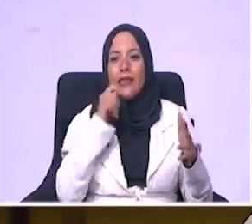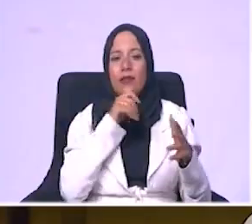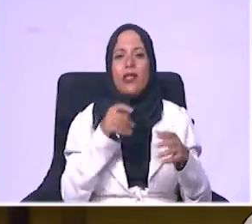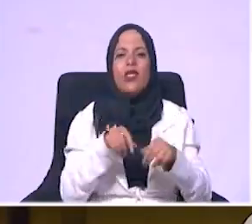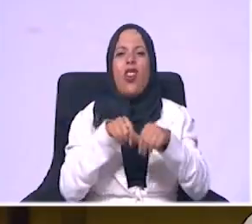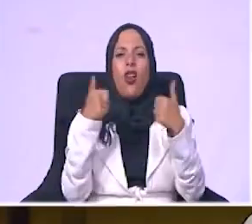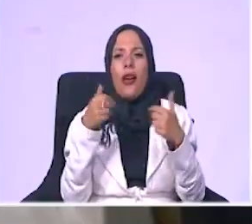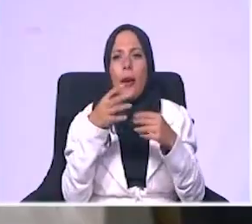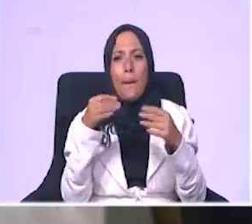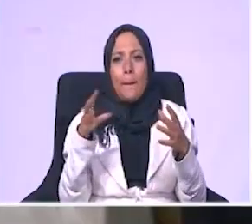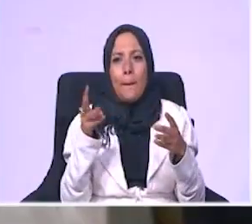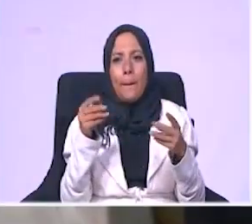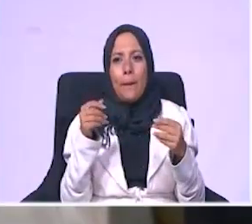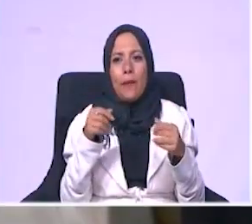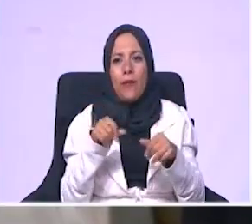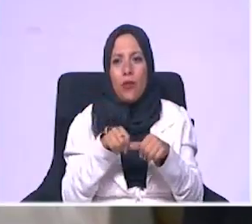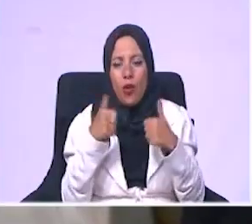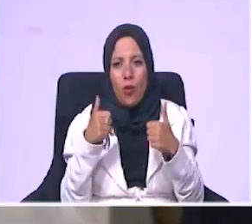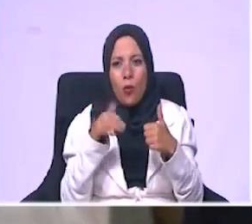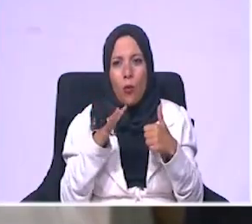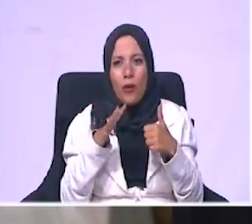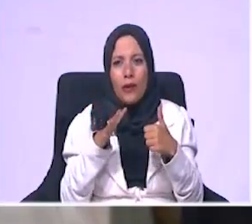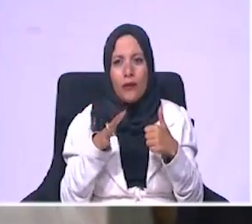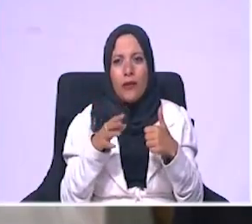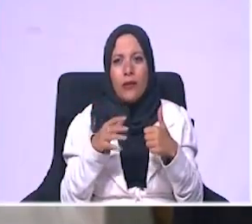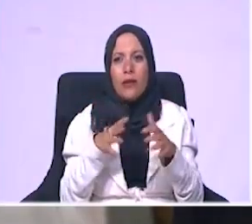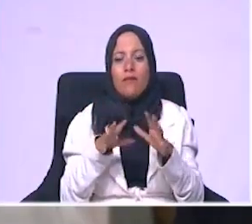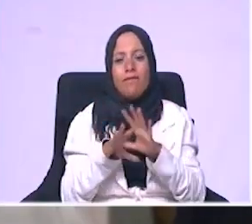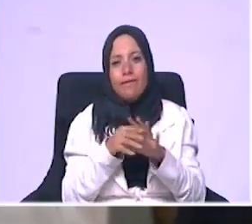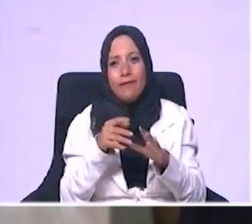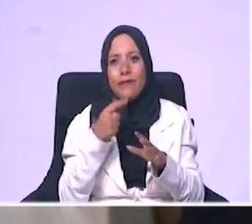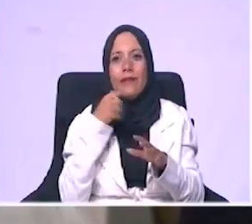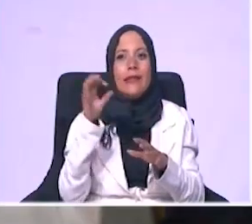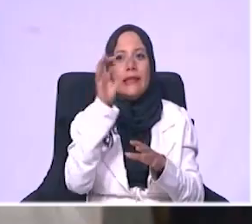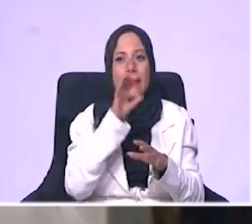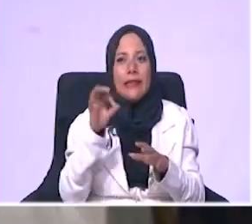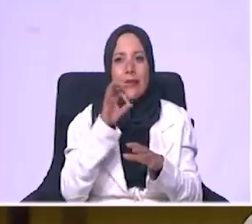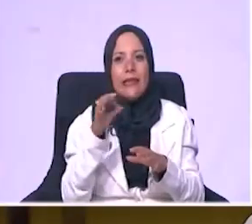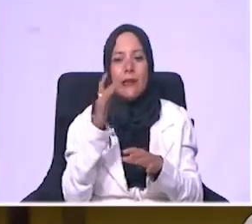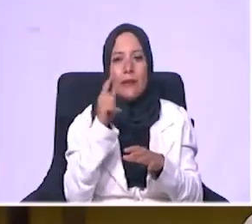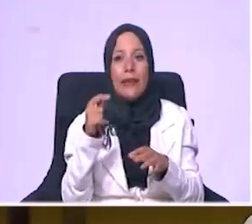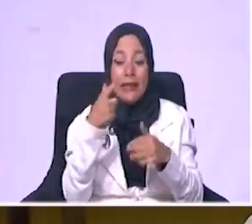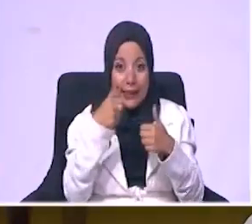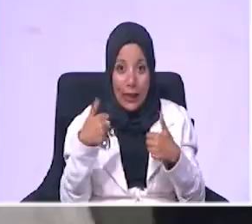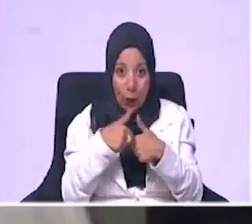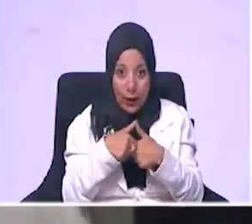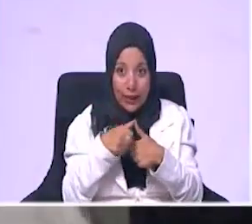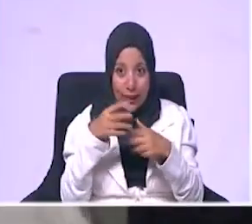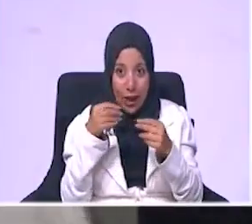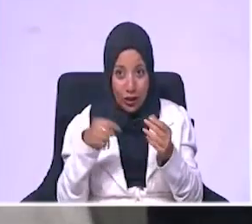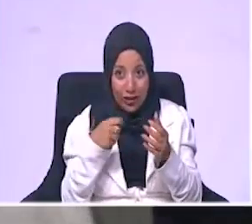عقد طلاق طلاق انا ممكن يعني نقول في حدود مثلا 90 100 اه